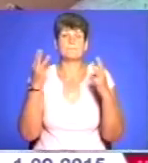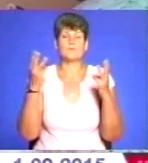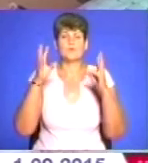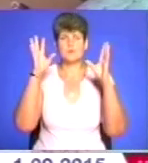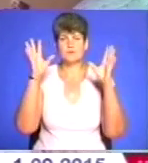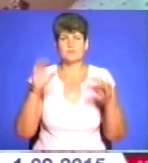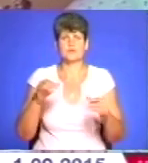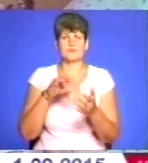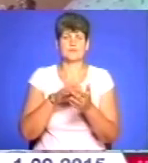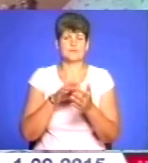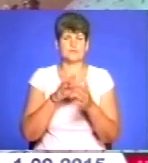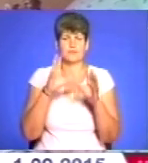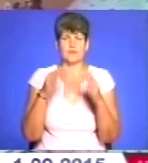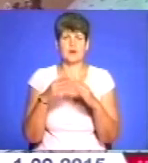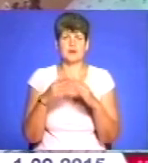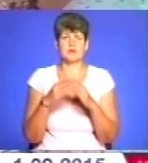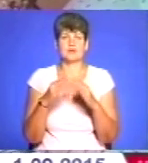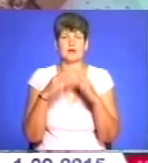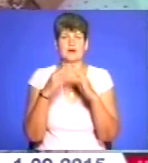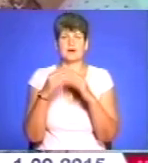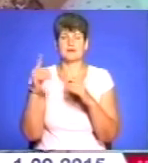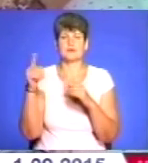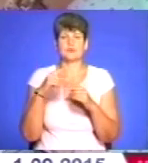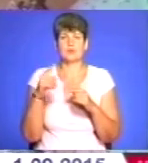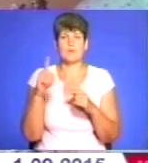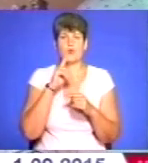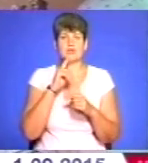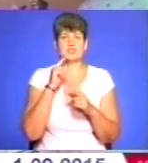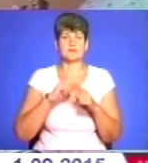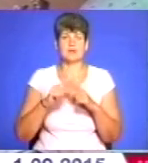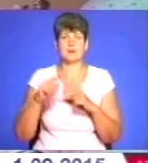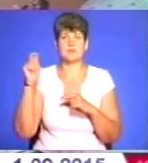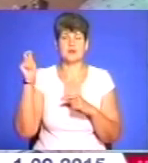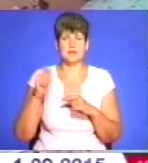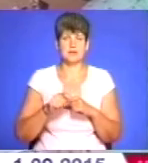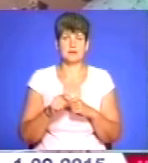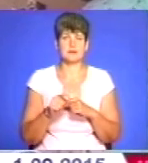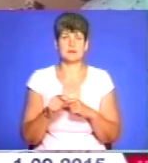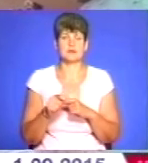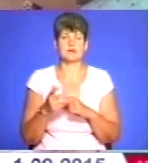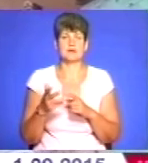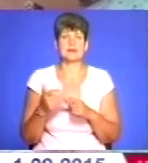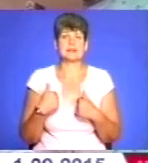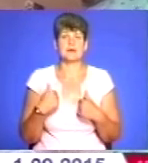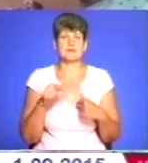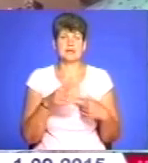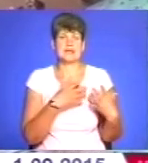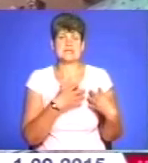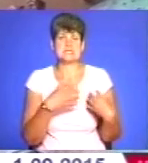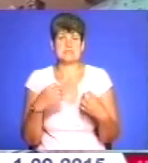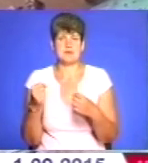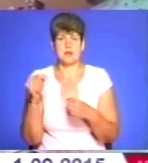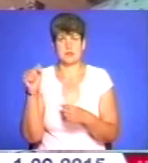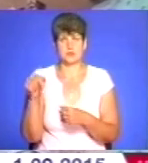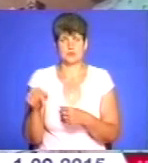все всередині в хаті. Одна хата і друга, доки скоро приїхала, доки тут все зробили. Так мене забрали